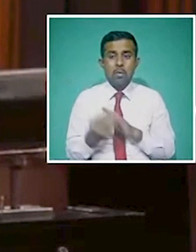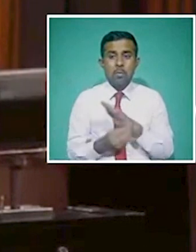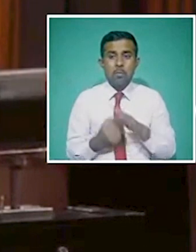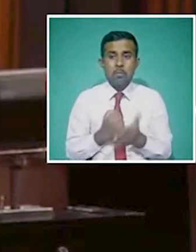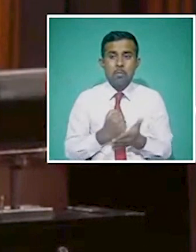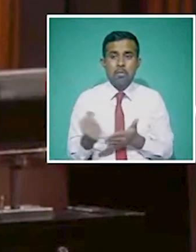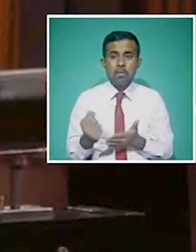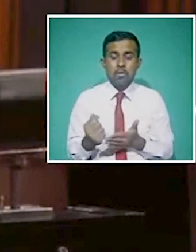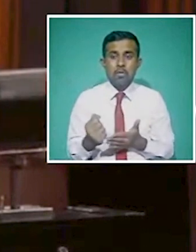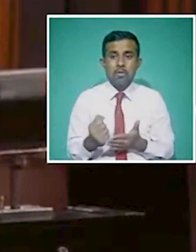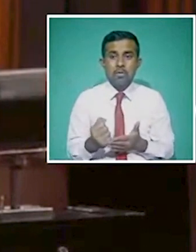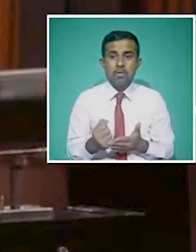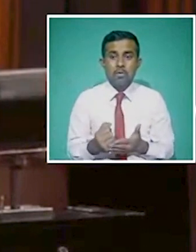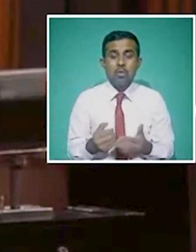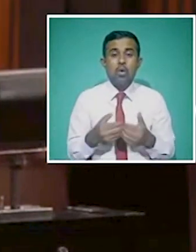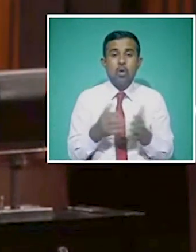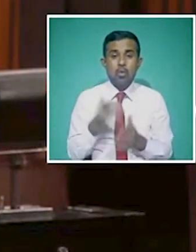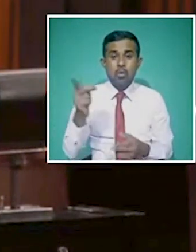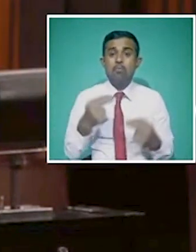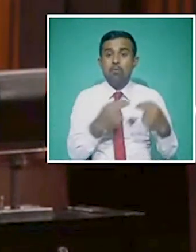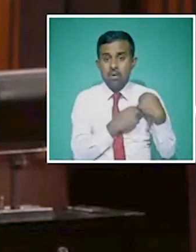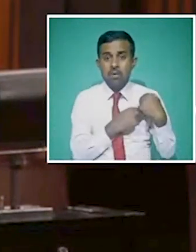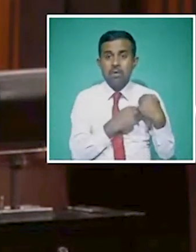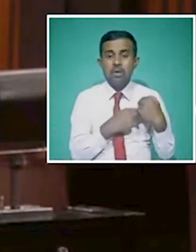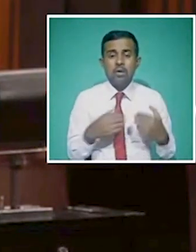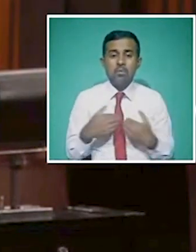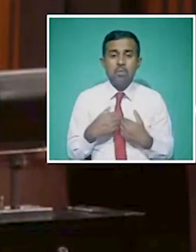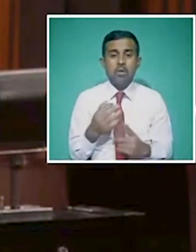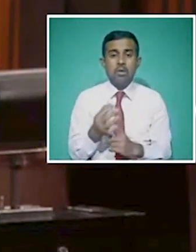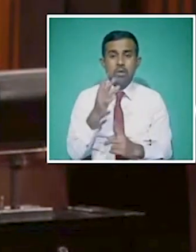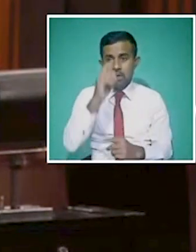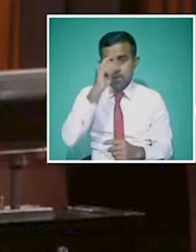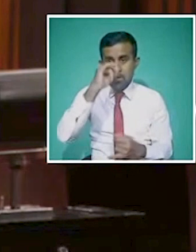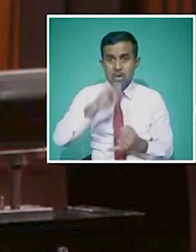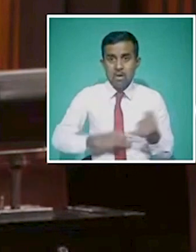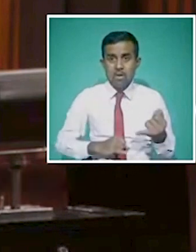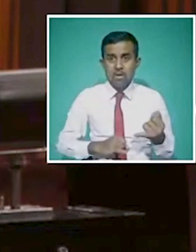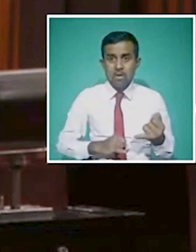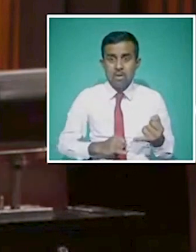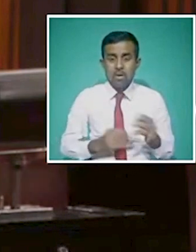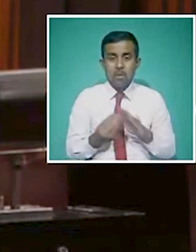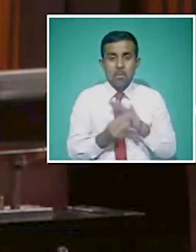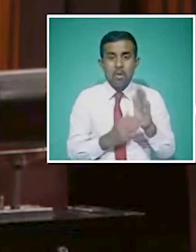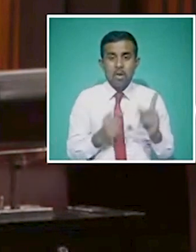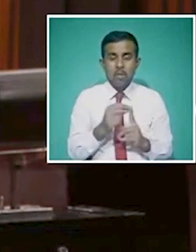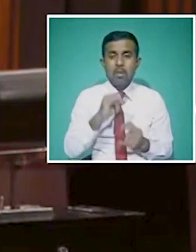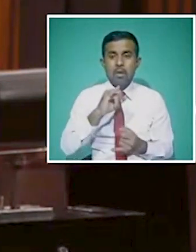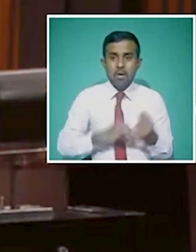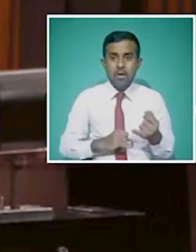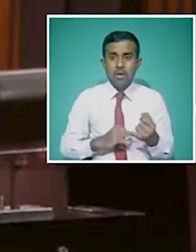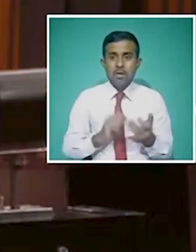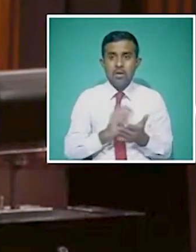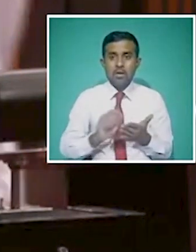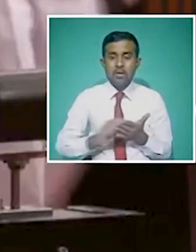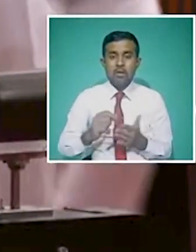විනාශයට මේකට ඕගොල්ලන් වග කියන්න ඕනේ කියලා. මම ජනාධිපතිතුමාට ජනාධිපති ලේකම්තුමාට පරිසර අමාත්‍යාංශයේ ලේකම්තුමා ලියුම ලියලා